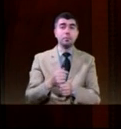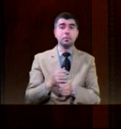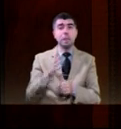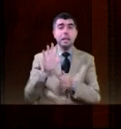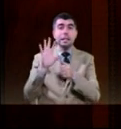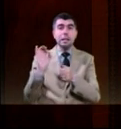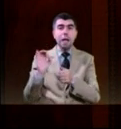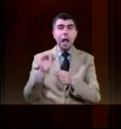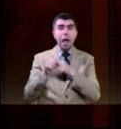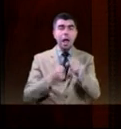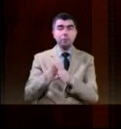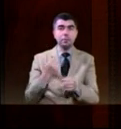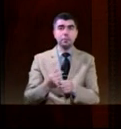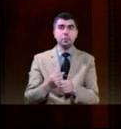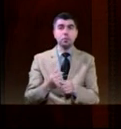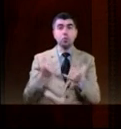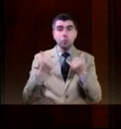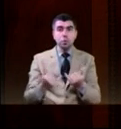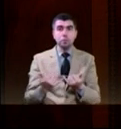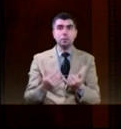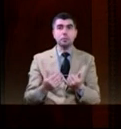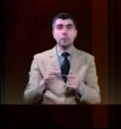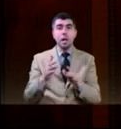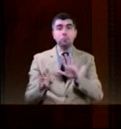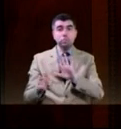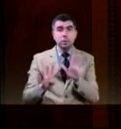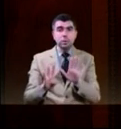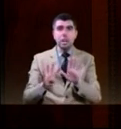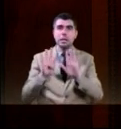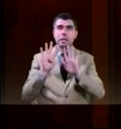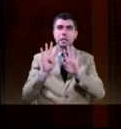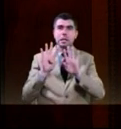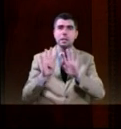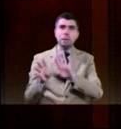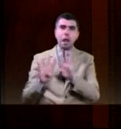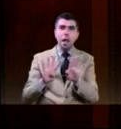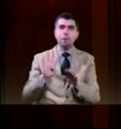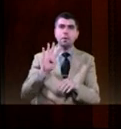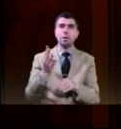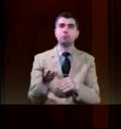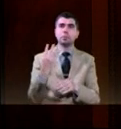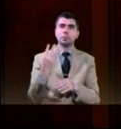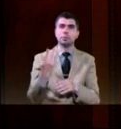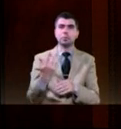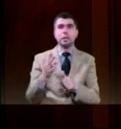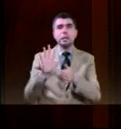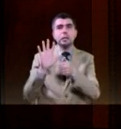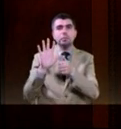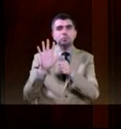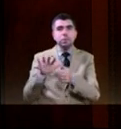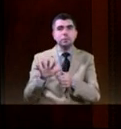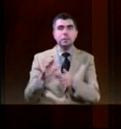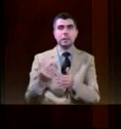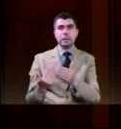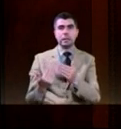في 60 عام في النظام الجديد الا كان كيقبض 9000 درهم غيقبض 8400 درهم، غتجيه 600 درهم ناقصه. صحيح